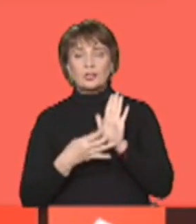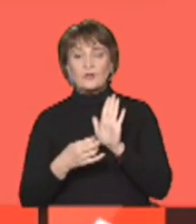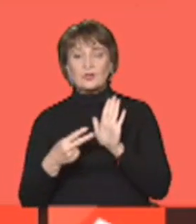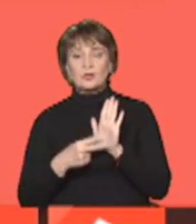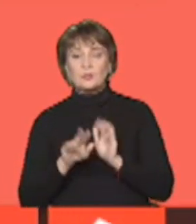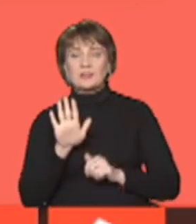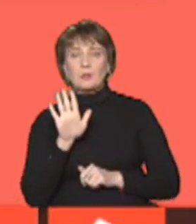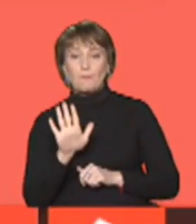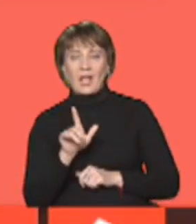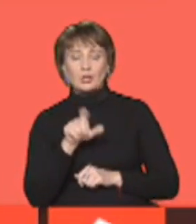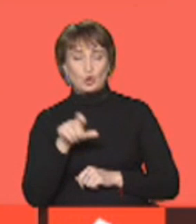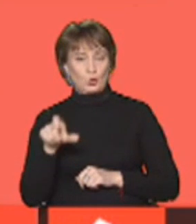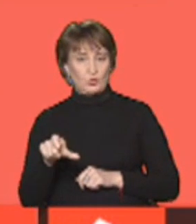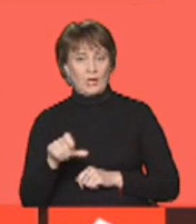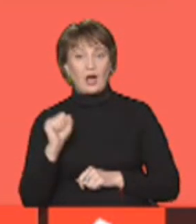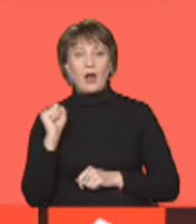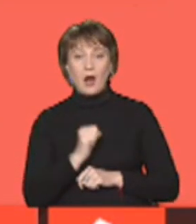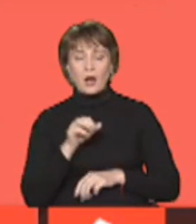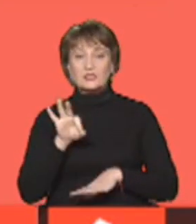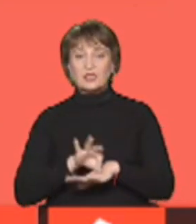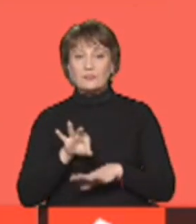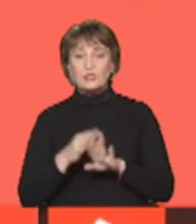1975 людей, а захворіли